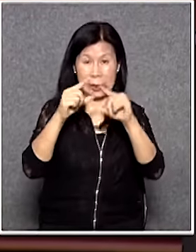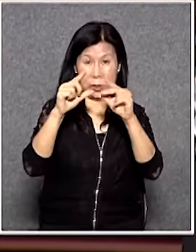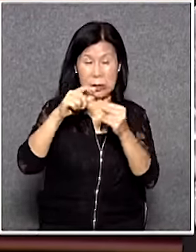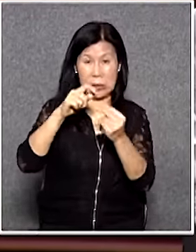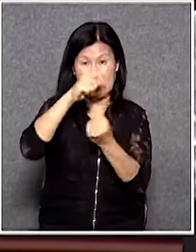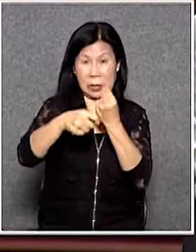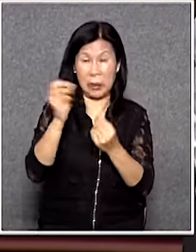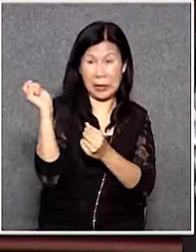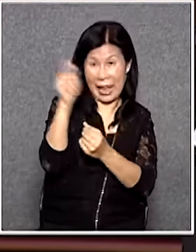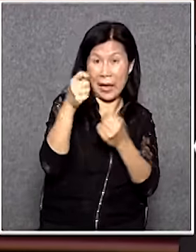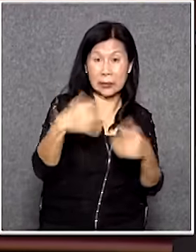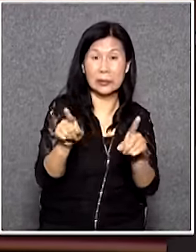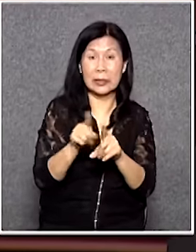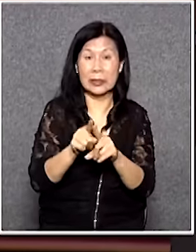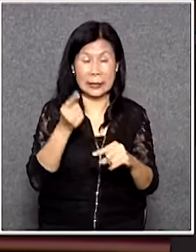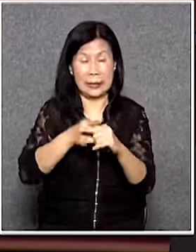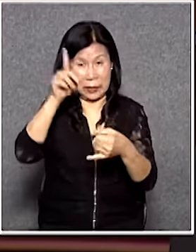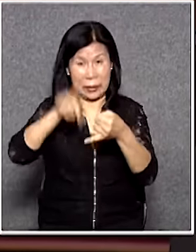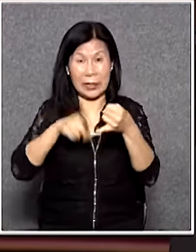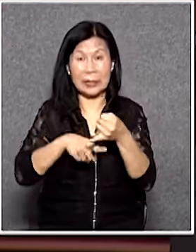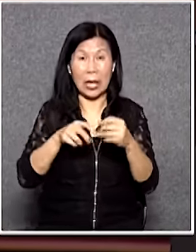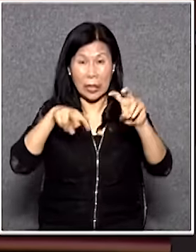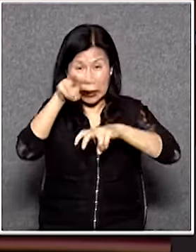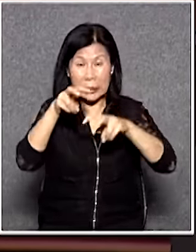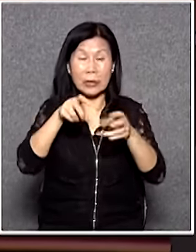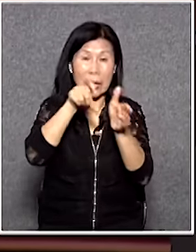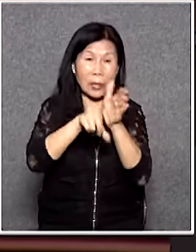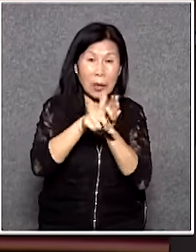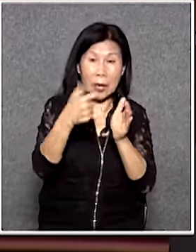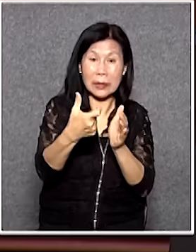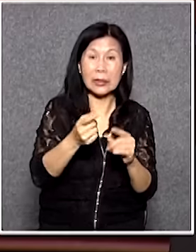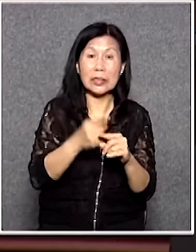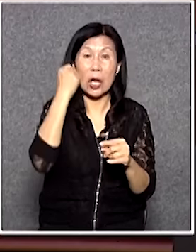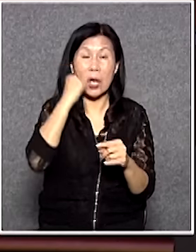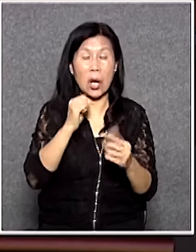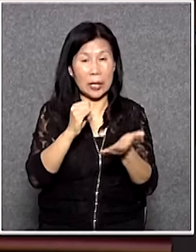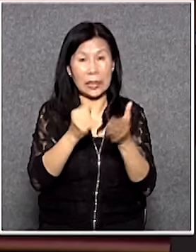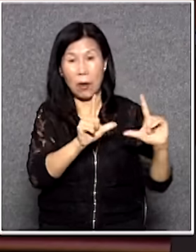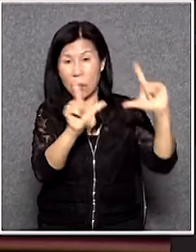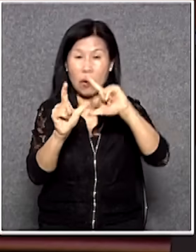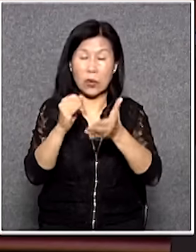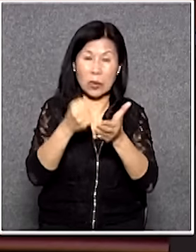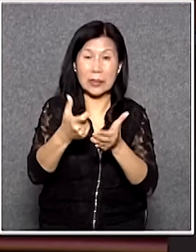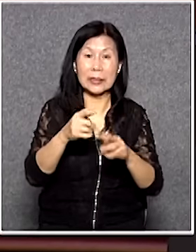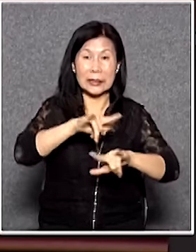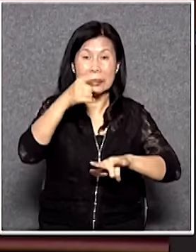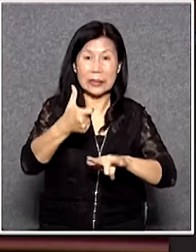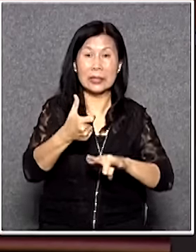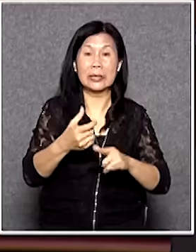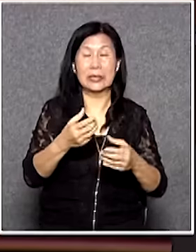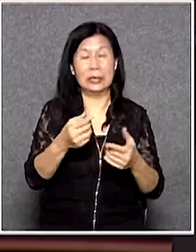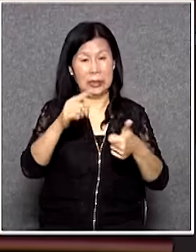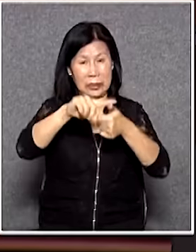吧？那你才可以啊，不用资产审查，跟着就长者生活津贴啊，跟着就综援啊，三大支柱